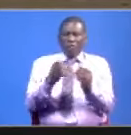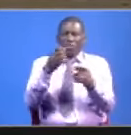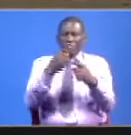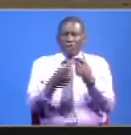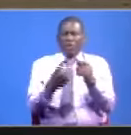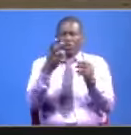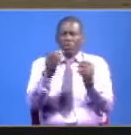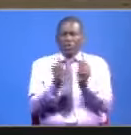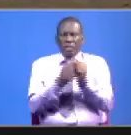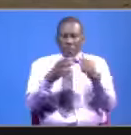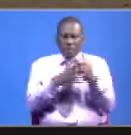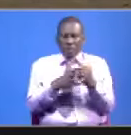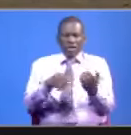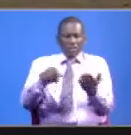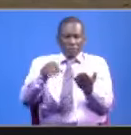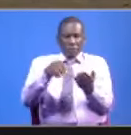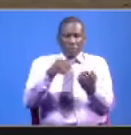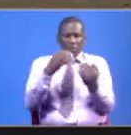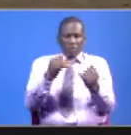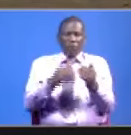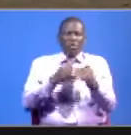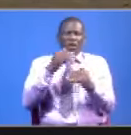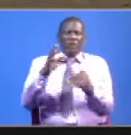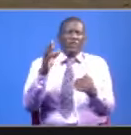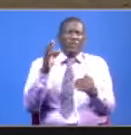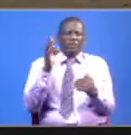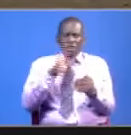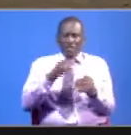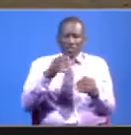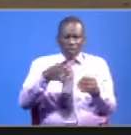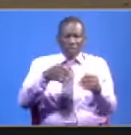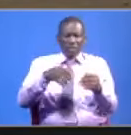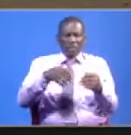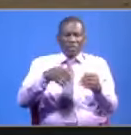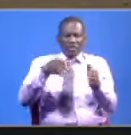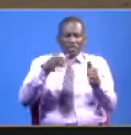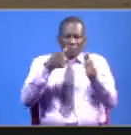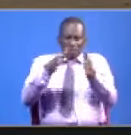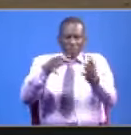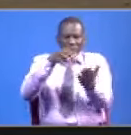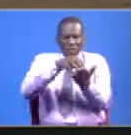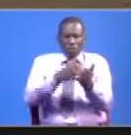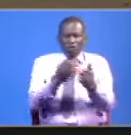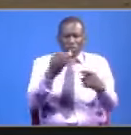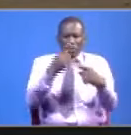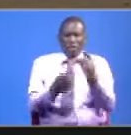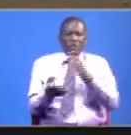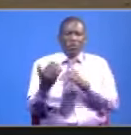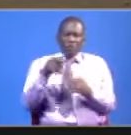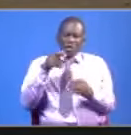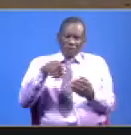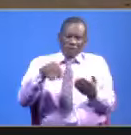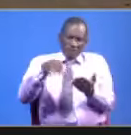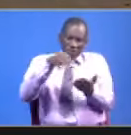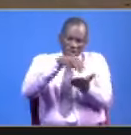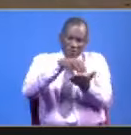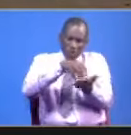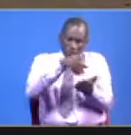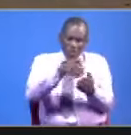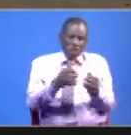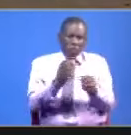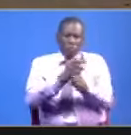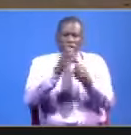2019. Lakini hata baada ya kukamilika miaka 3 iliyopita, kituo hiki bado hakijaanza kutumika